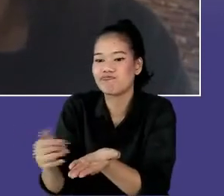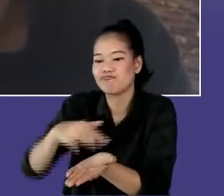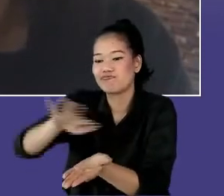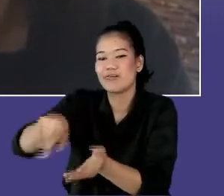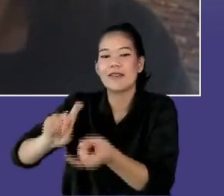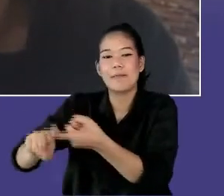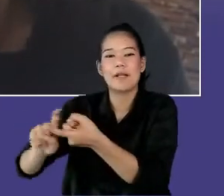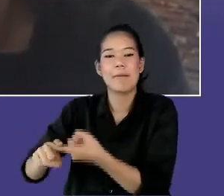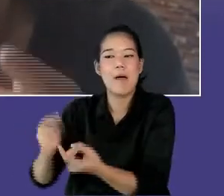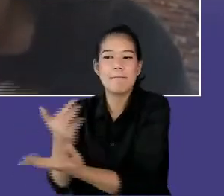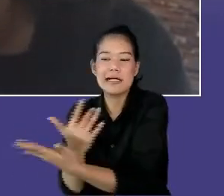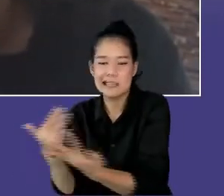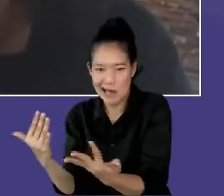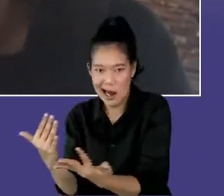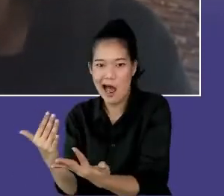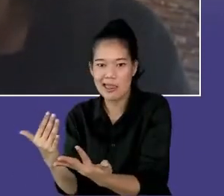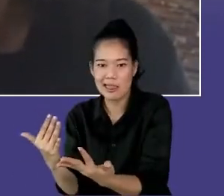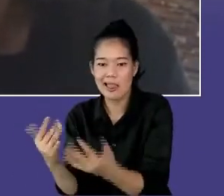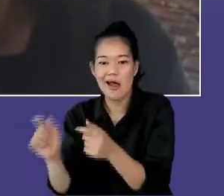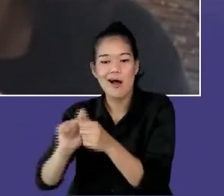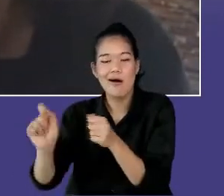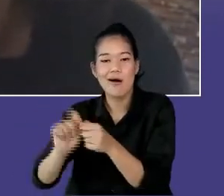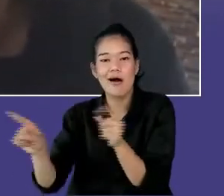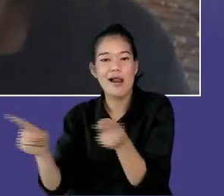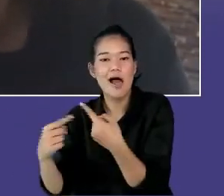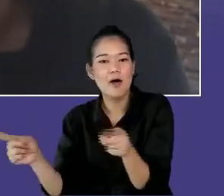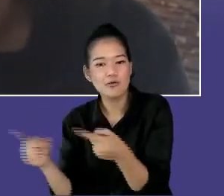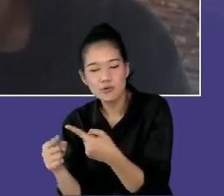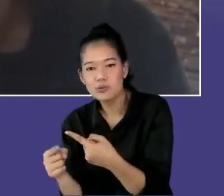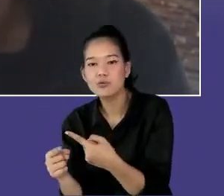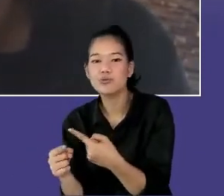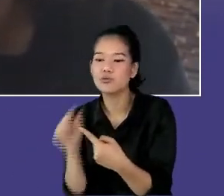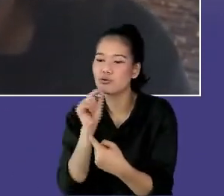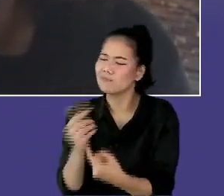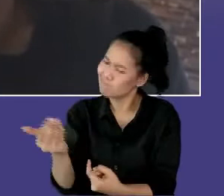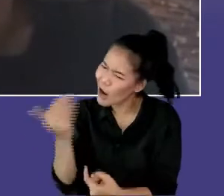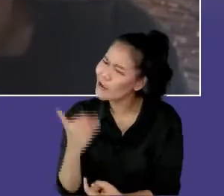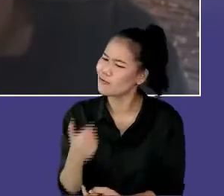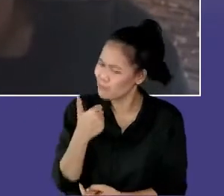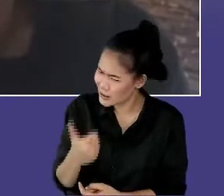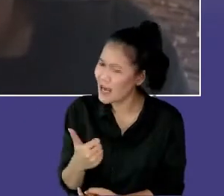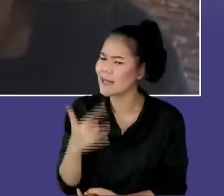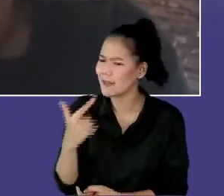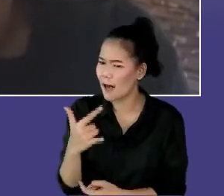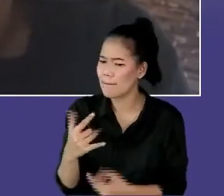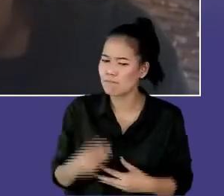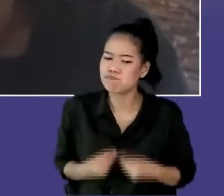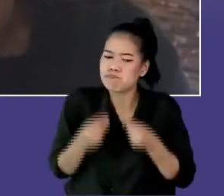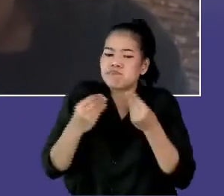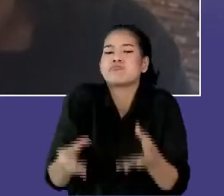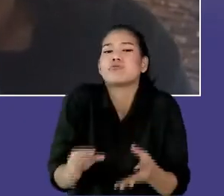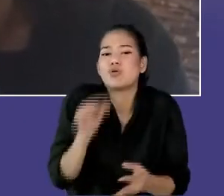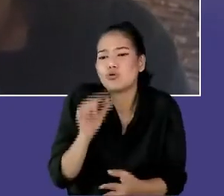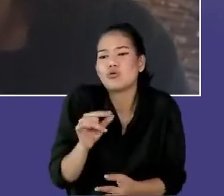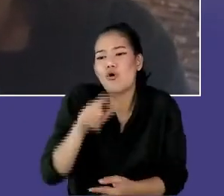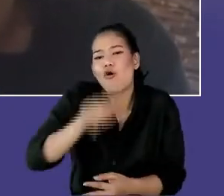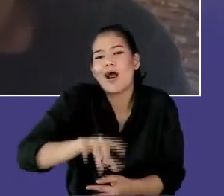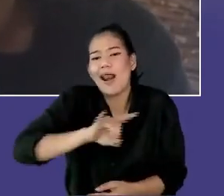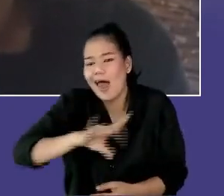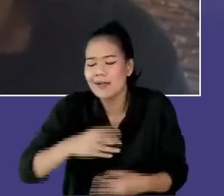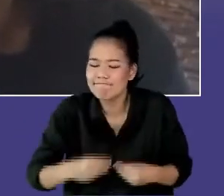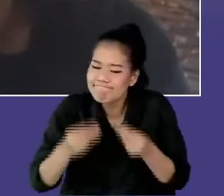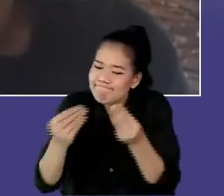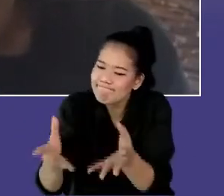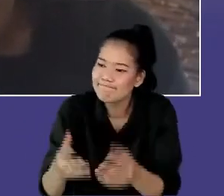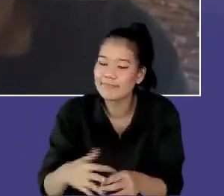buat teman-teman masyarakat umumnya, musisi khususnya, untuk ayo dong kita masih bisa kok memberikan sesuatu buat orang lain gitu